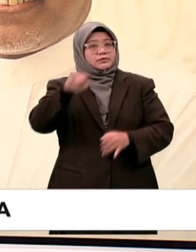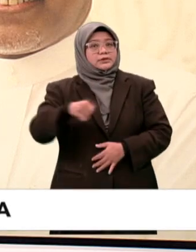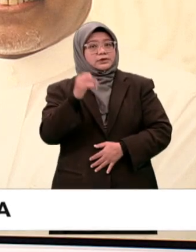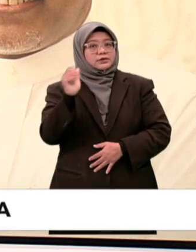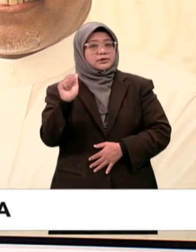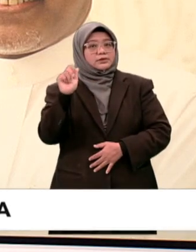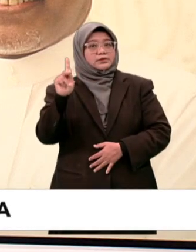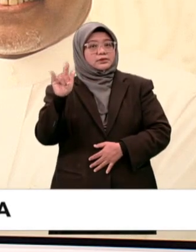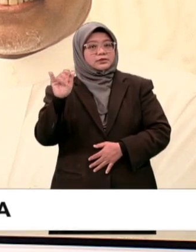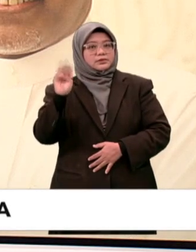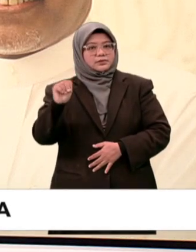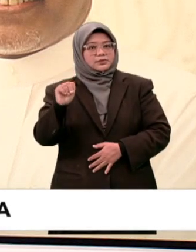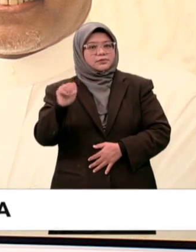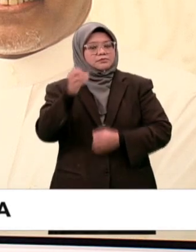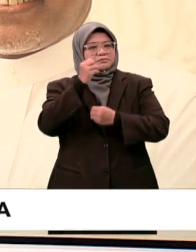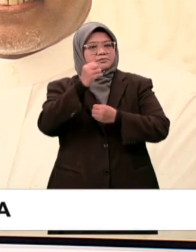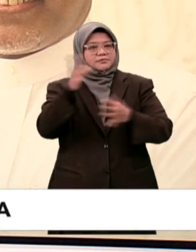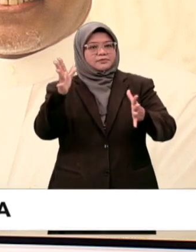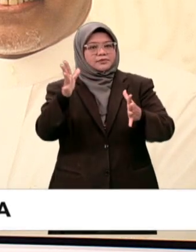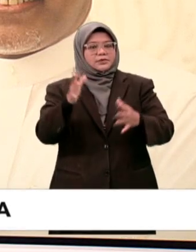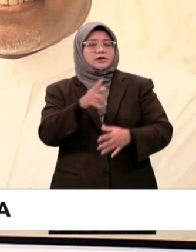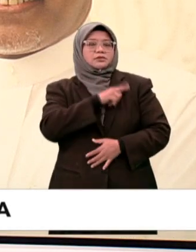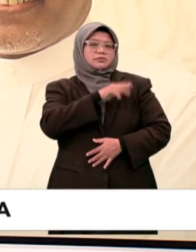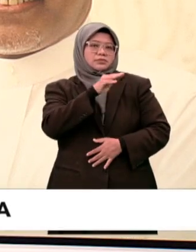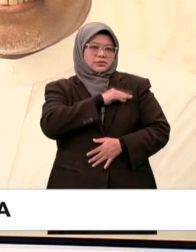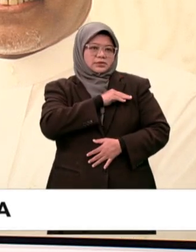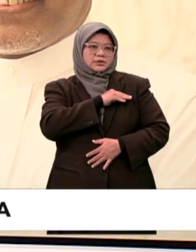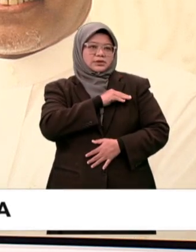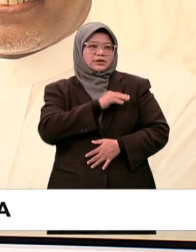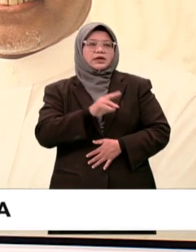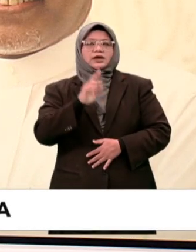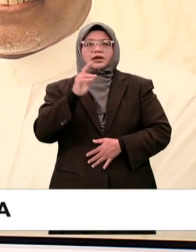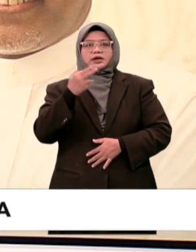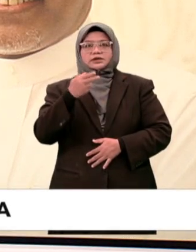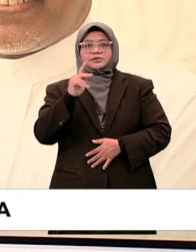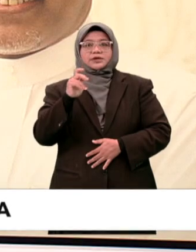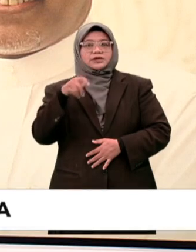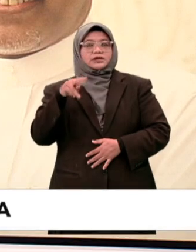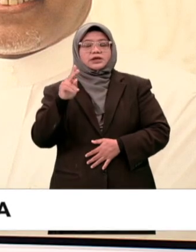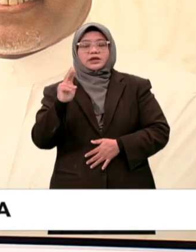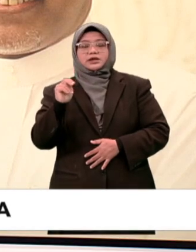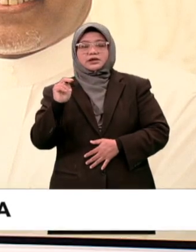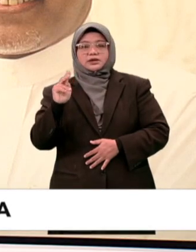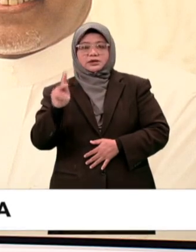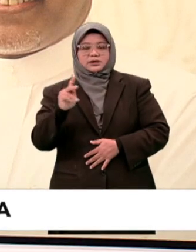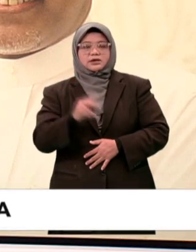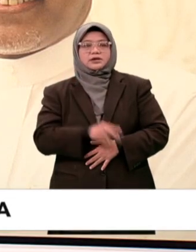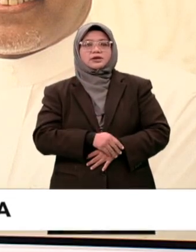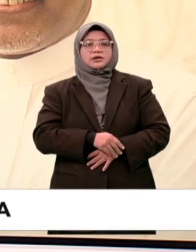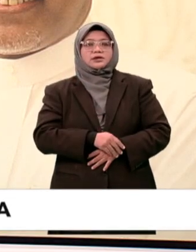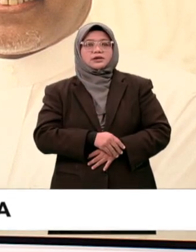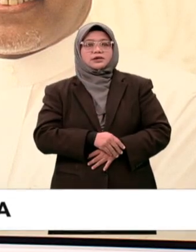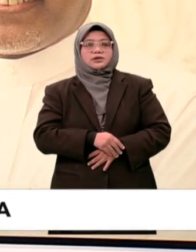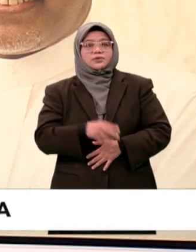akan memaklumkan kepada Kementerian Perdagangan dalam negeri dan hal hewan pengguna